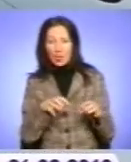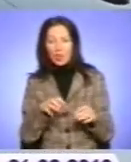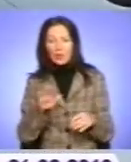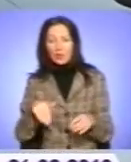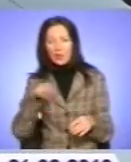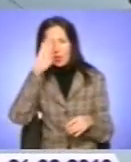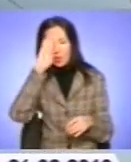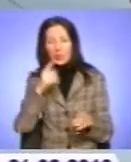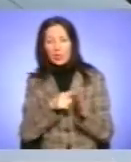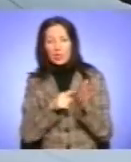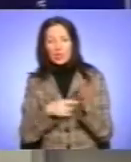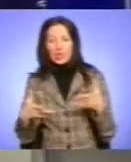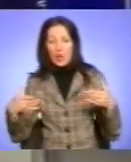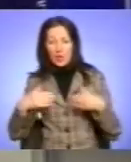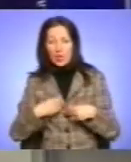почутого.